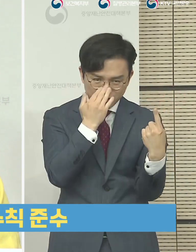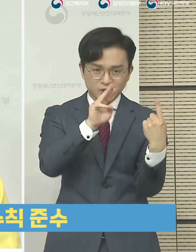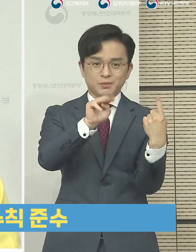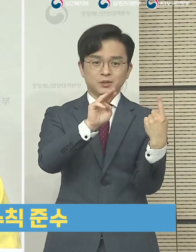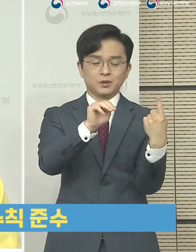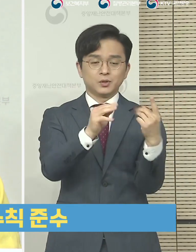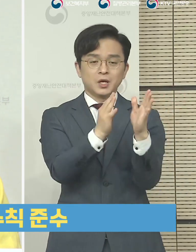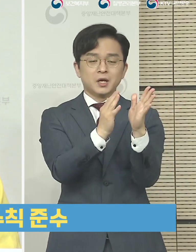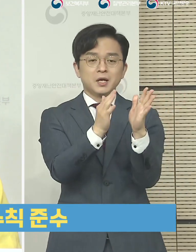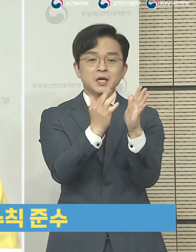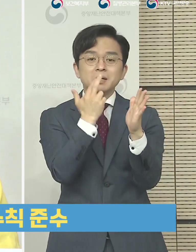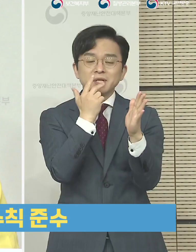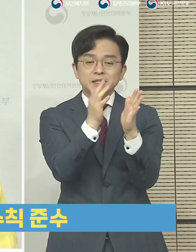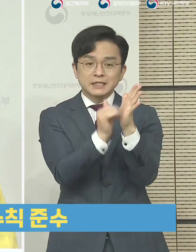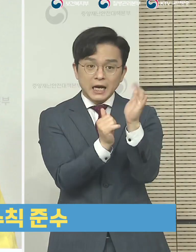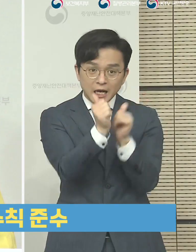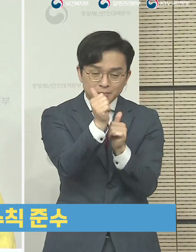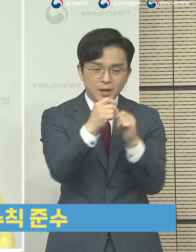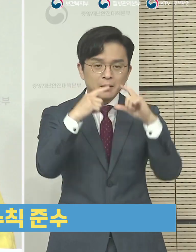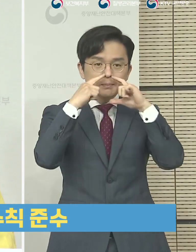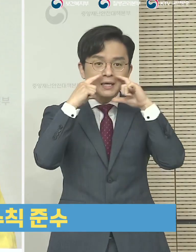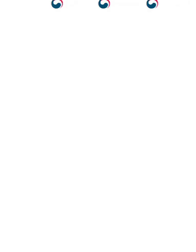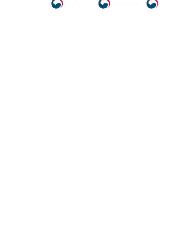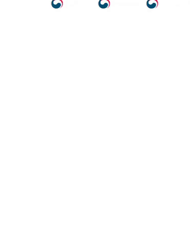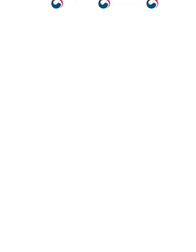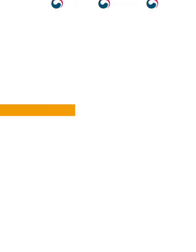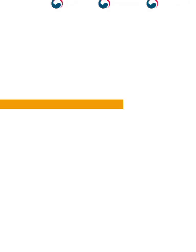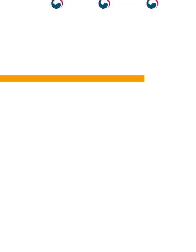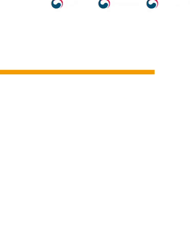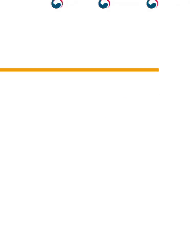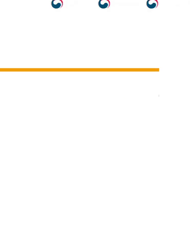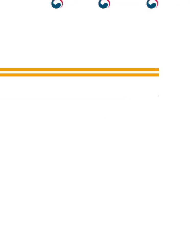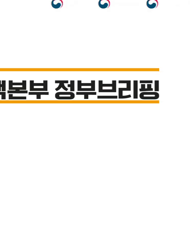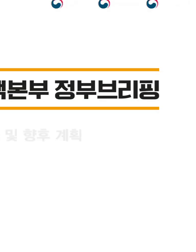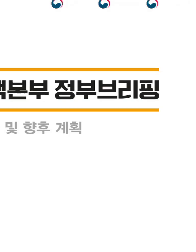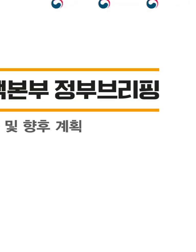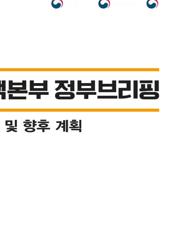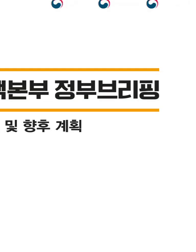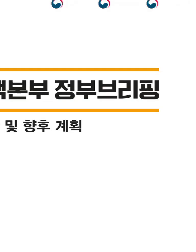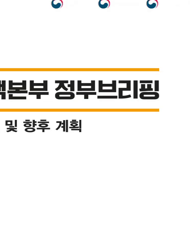장갑 사용 등 수칙을 잘 지켜주시기 바랍니다.